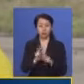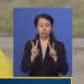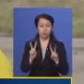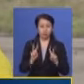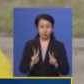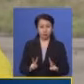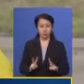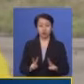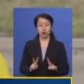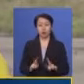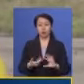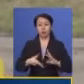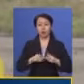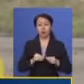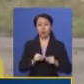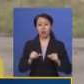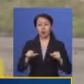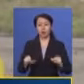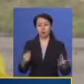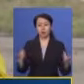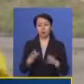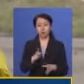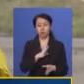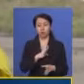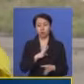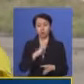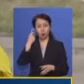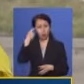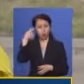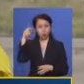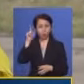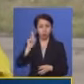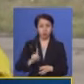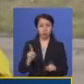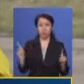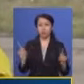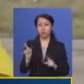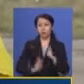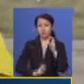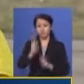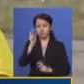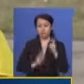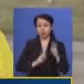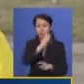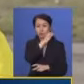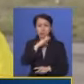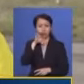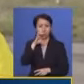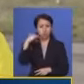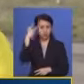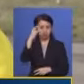на задаче нашей комиссии тоже была убедиться, что птицефабрики Северного Казахстана готовы к